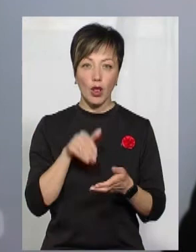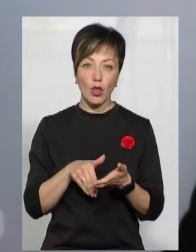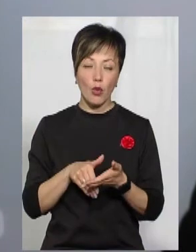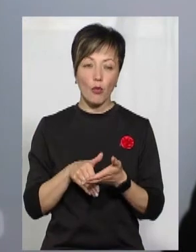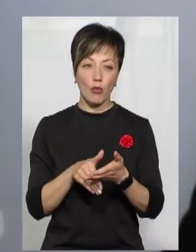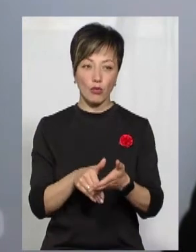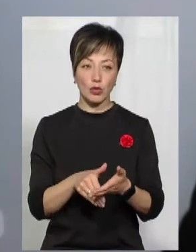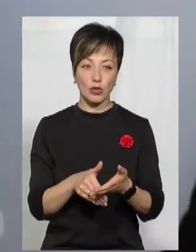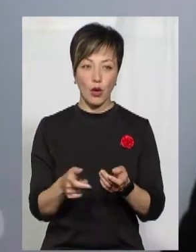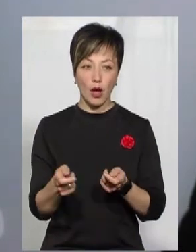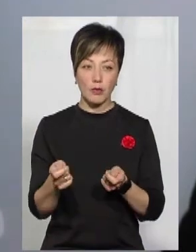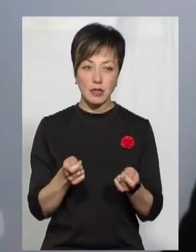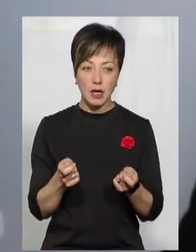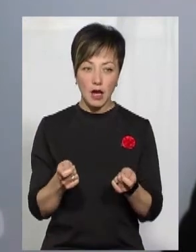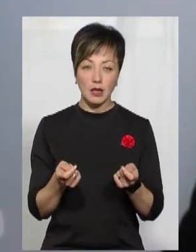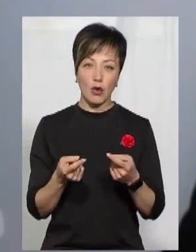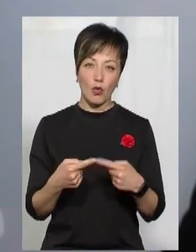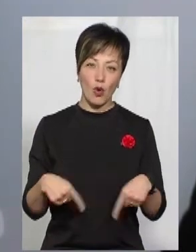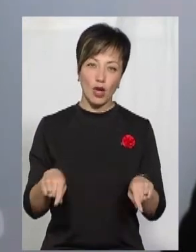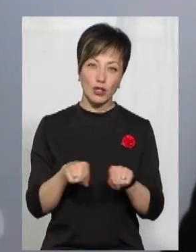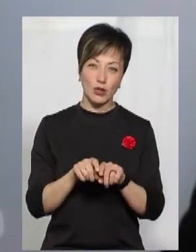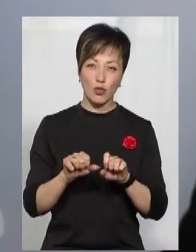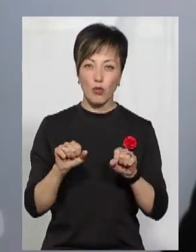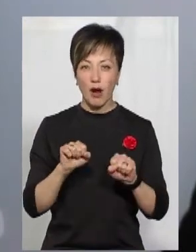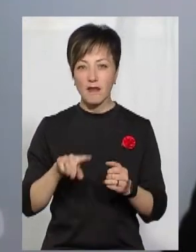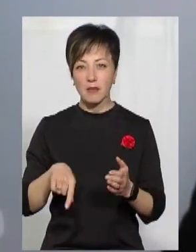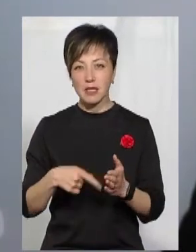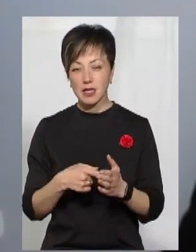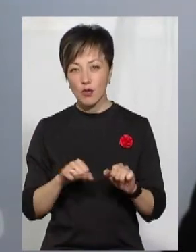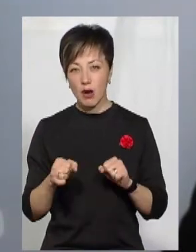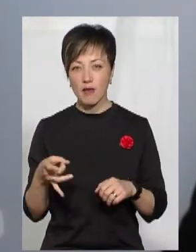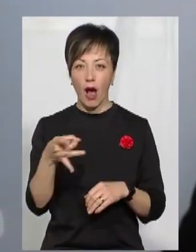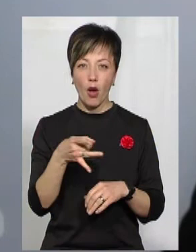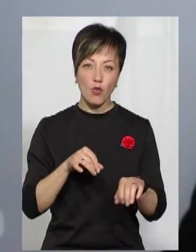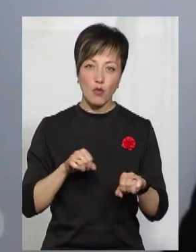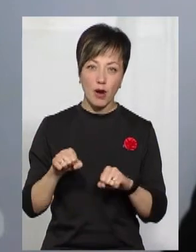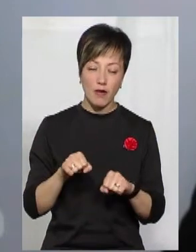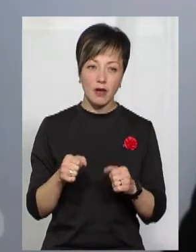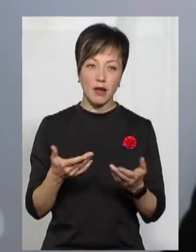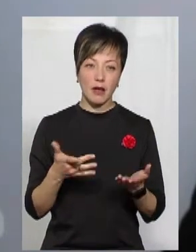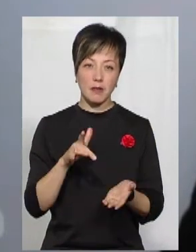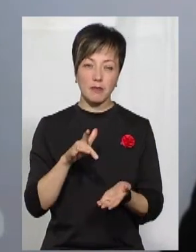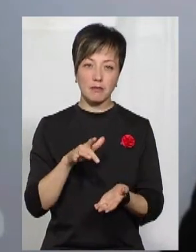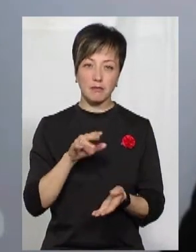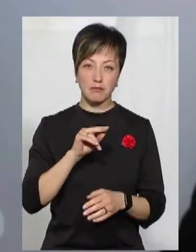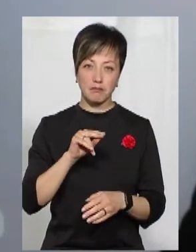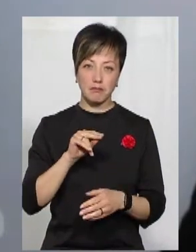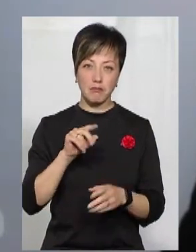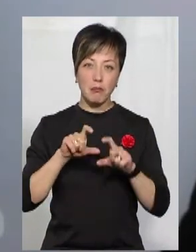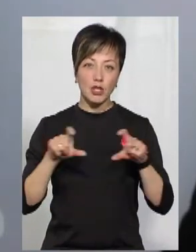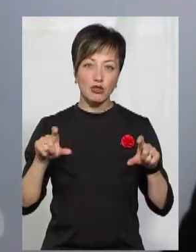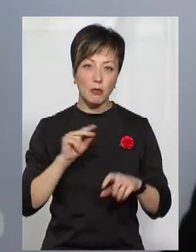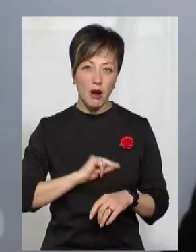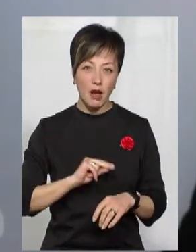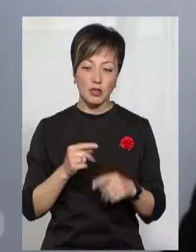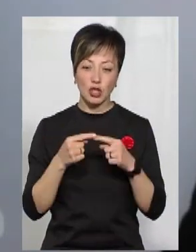допоміжної адміністрації, окружні управи, міські управи, районні управи, біржі праці. Зокрема, є